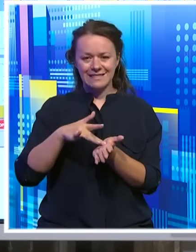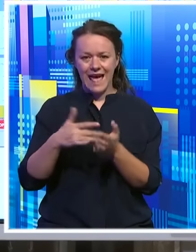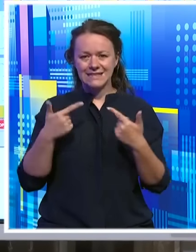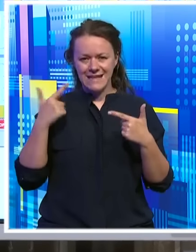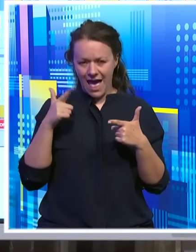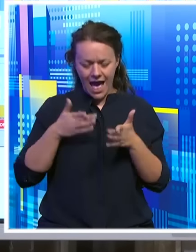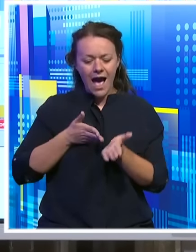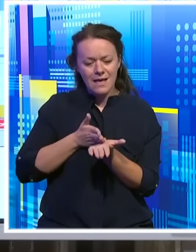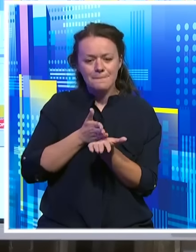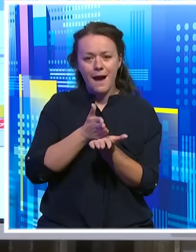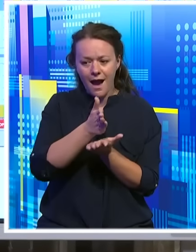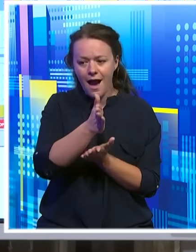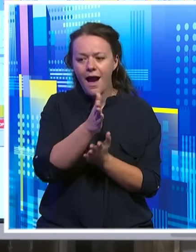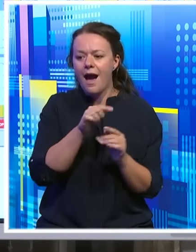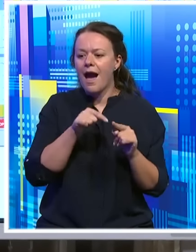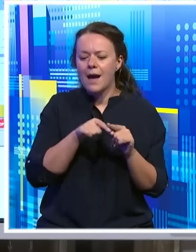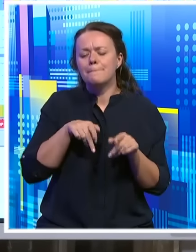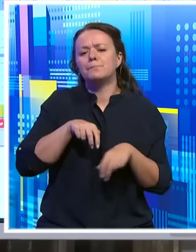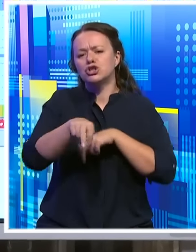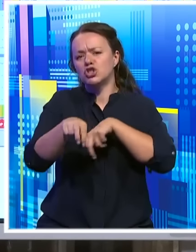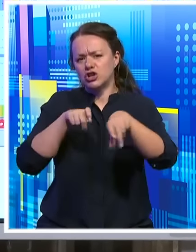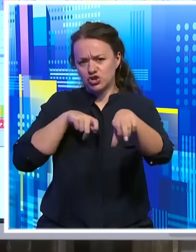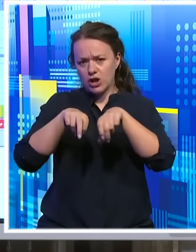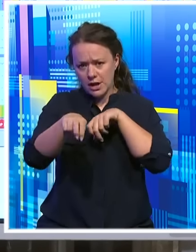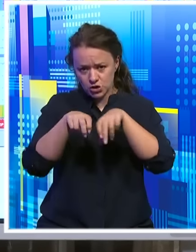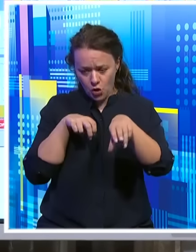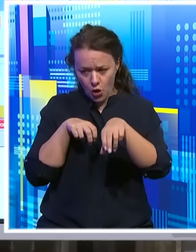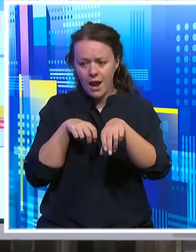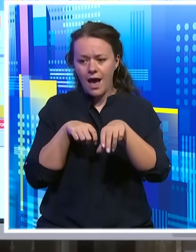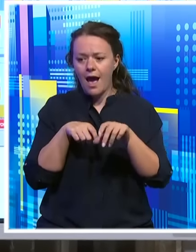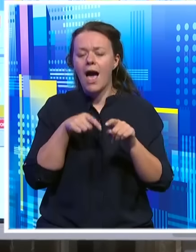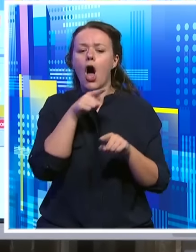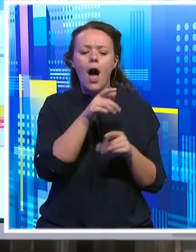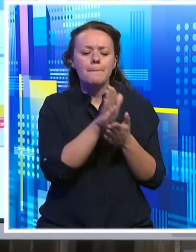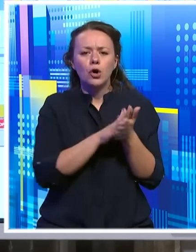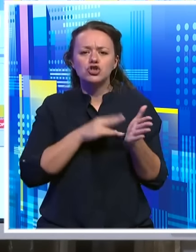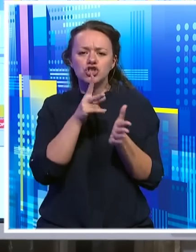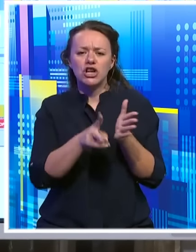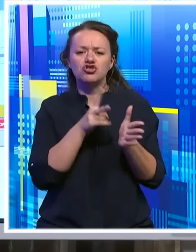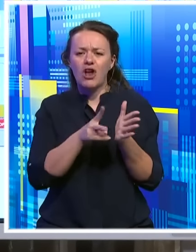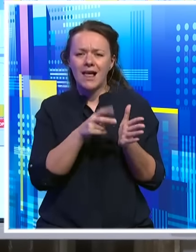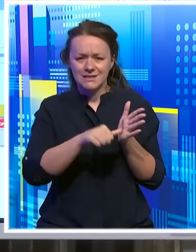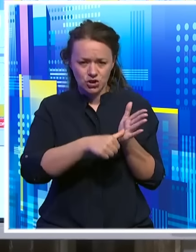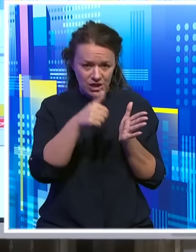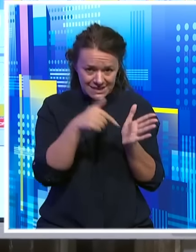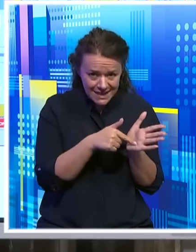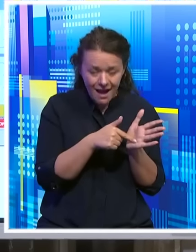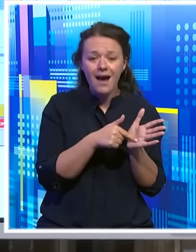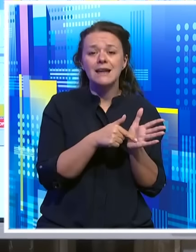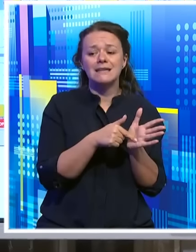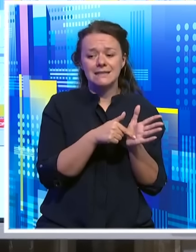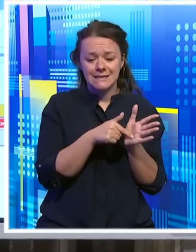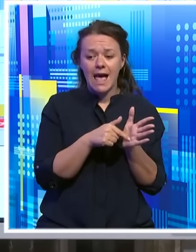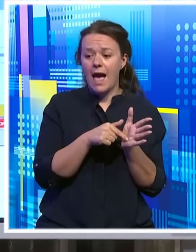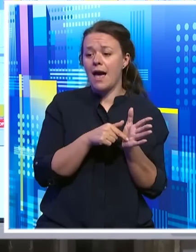Expo, a u stvari ide ta pešačka promenada, pešačka zona, ide sve vreme od železničke stanice. Od železničke stanice koja se